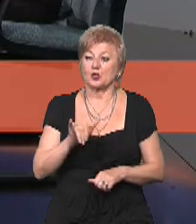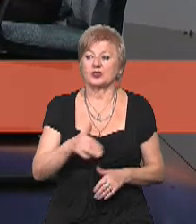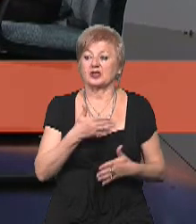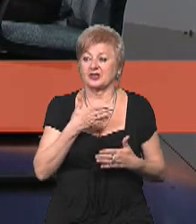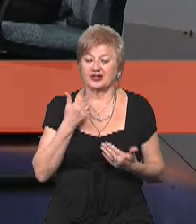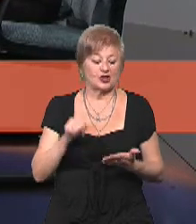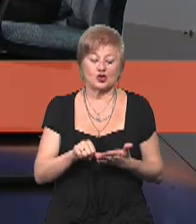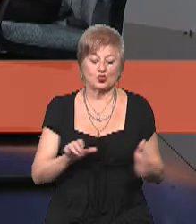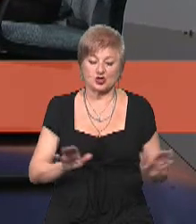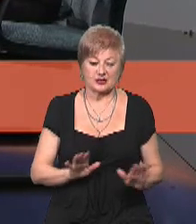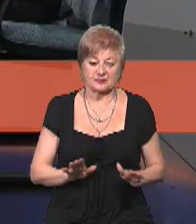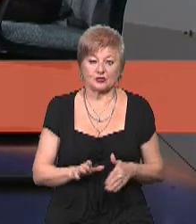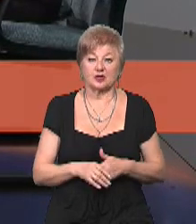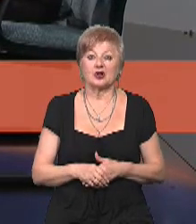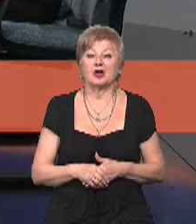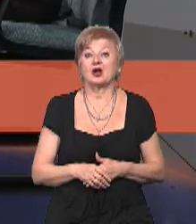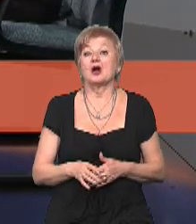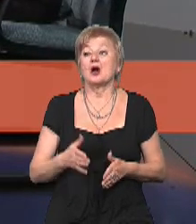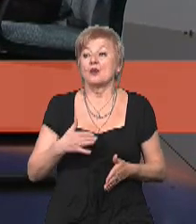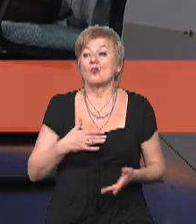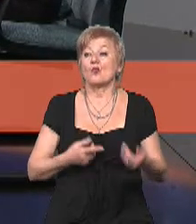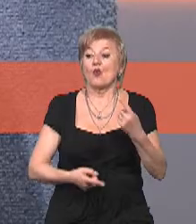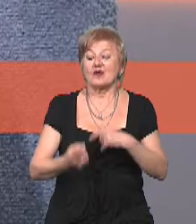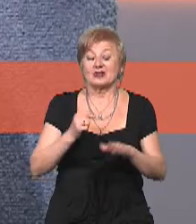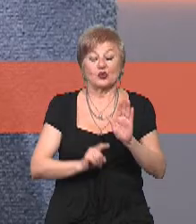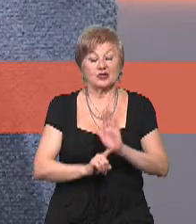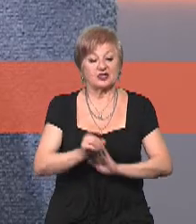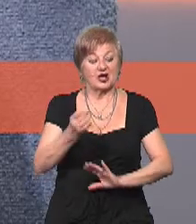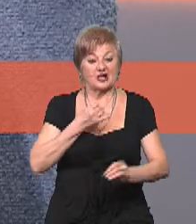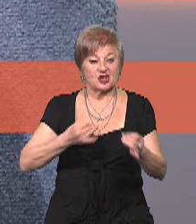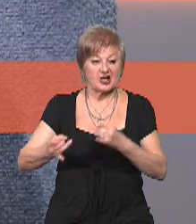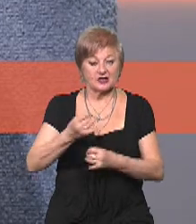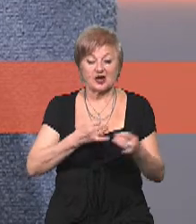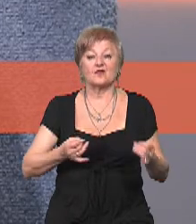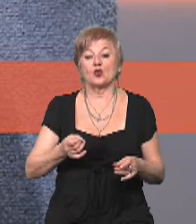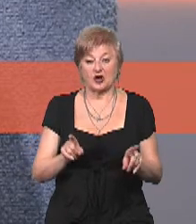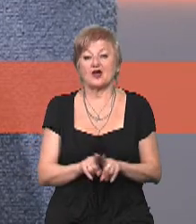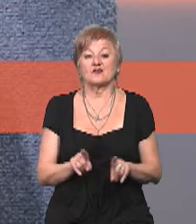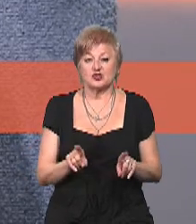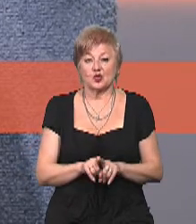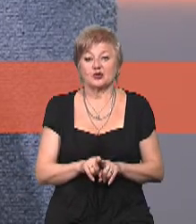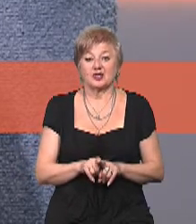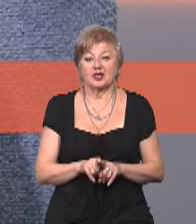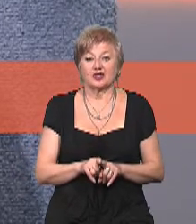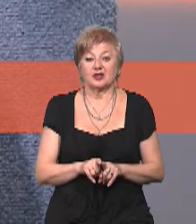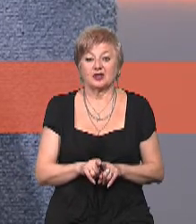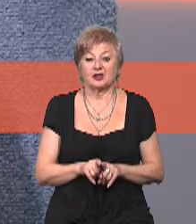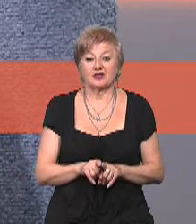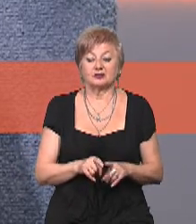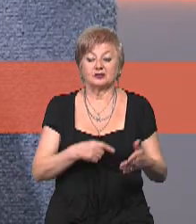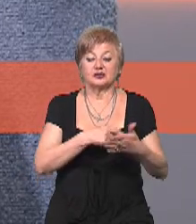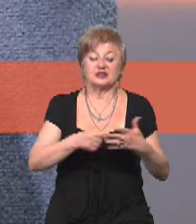день не участвуют. Зрозуміло. Ну, повертаючись до початку нашої розмови, все ж таки давайте